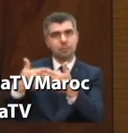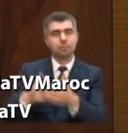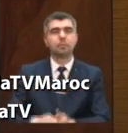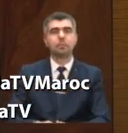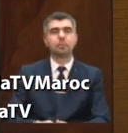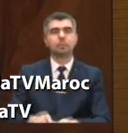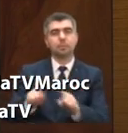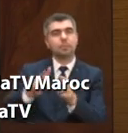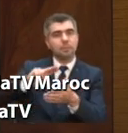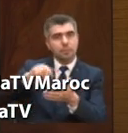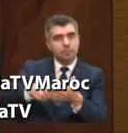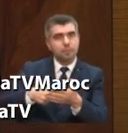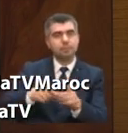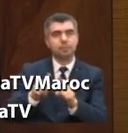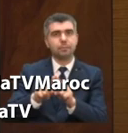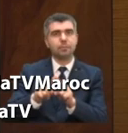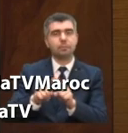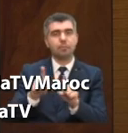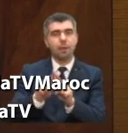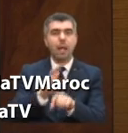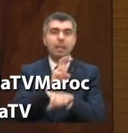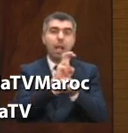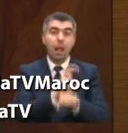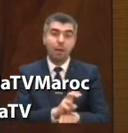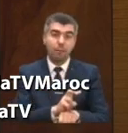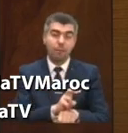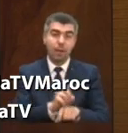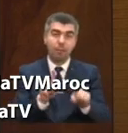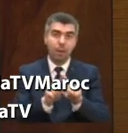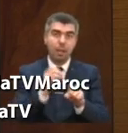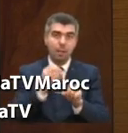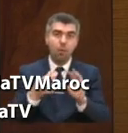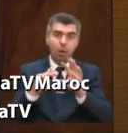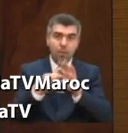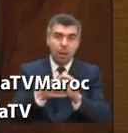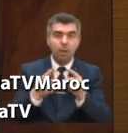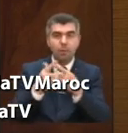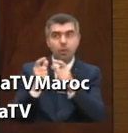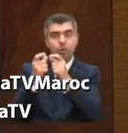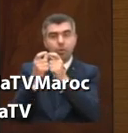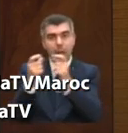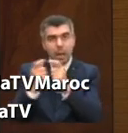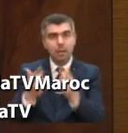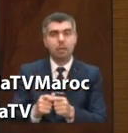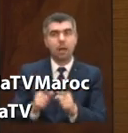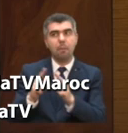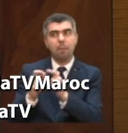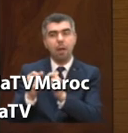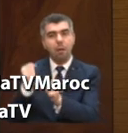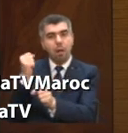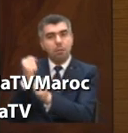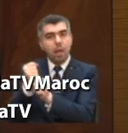الإداري بأن الديون المستحقة لهذه الشركات خلال هذه المرحلة، سواء كانوا شركات أو كانوا